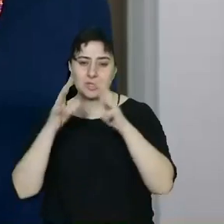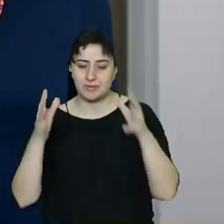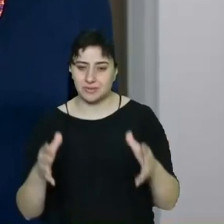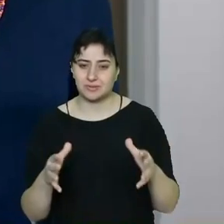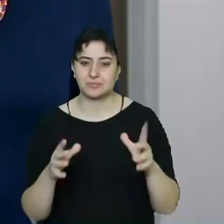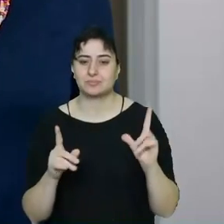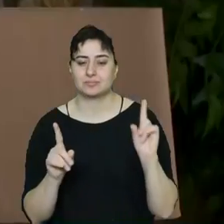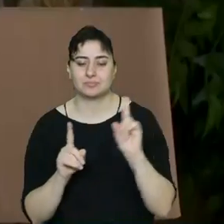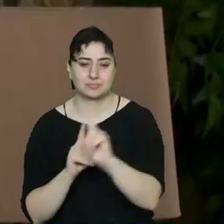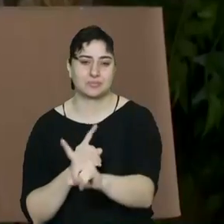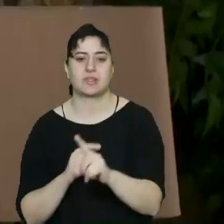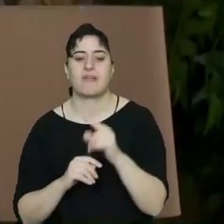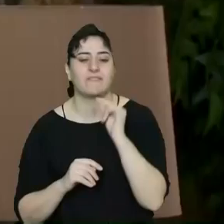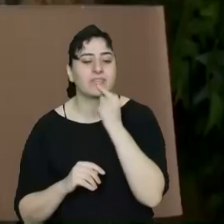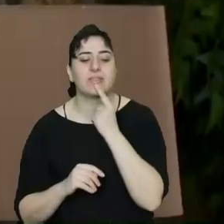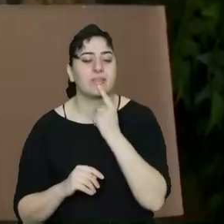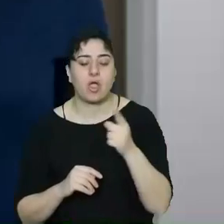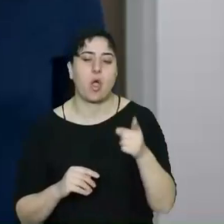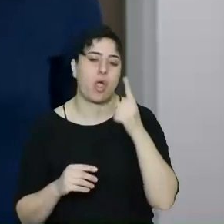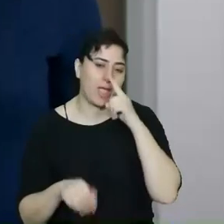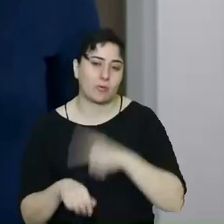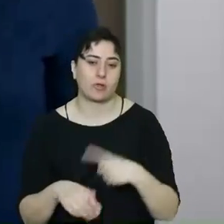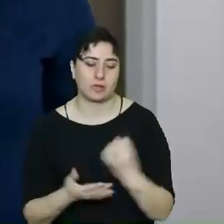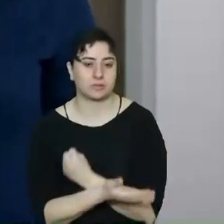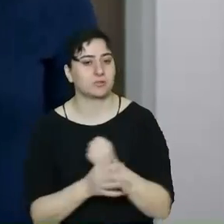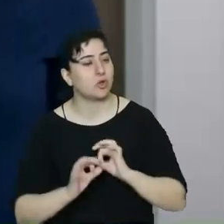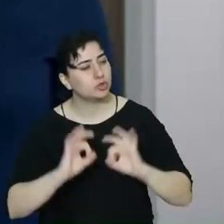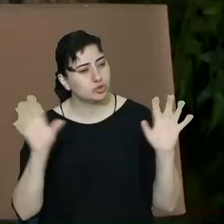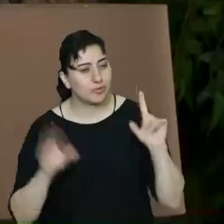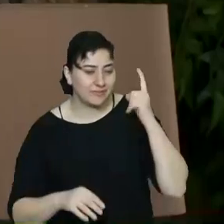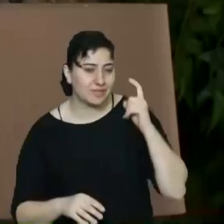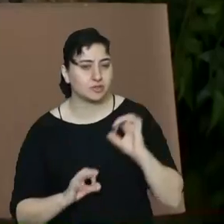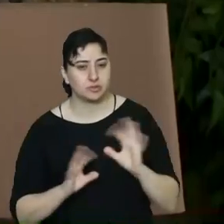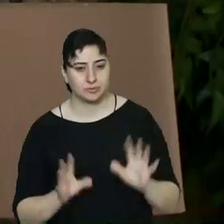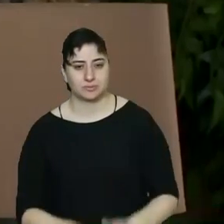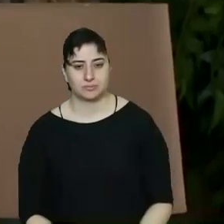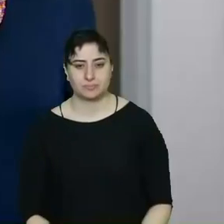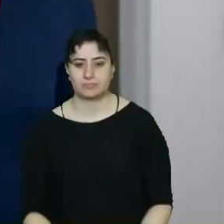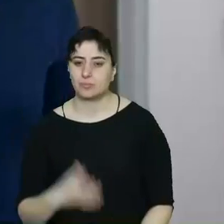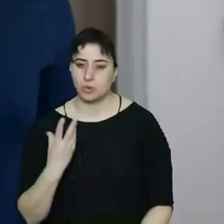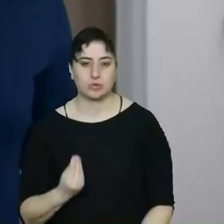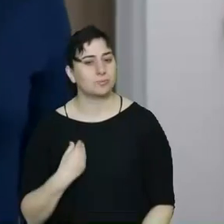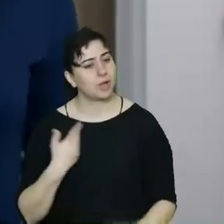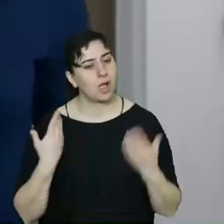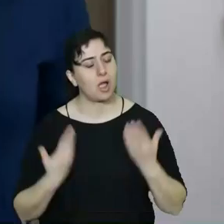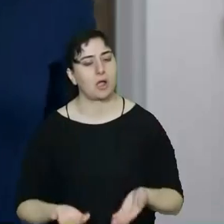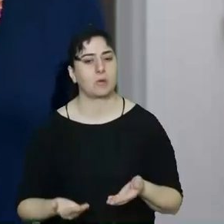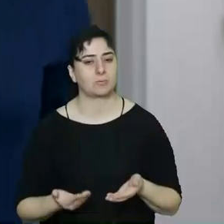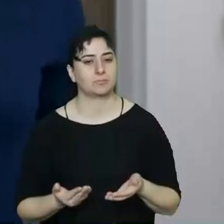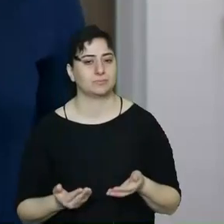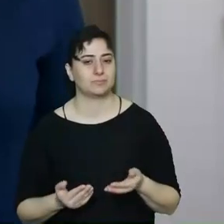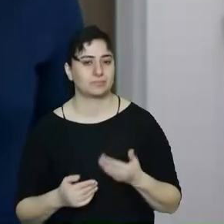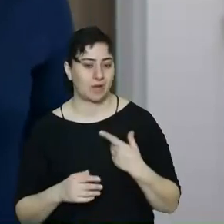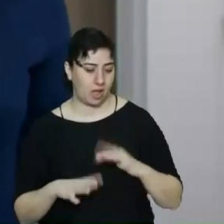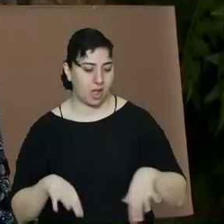önünden geçin. Hı. Kime fıstık derse o kazansın. Çok harika bir fikir Serpil Hanım. Tamam ben de varım. O zaman